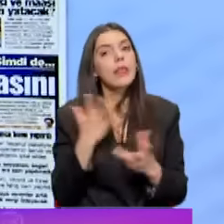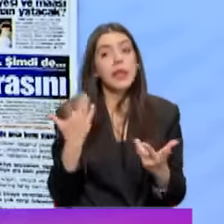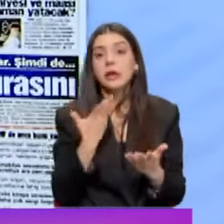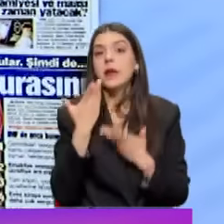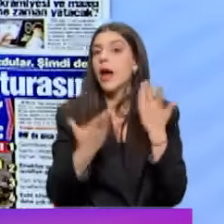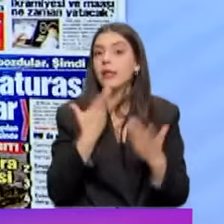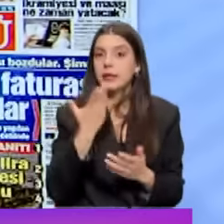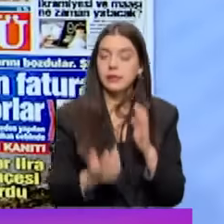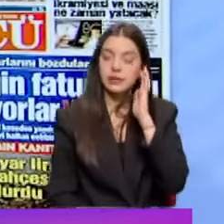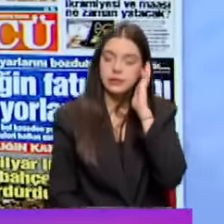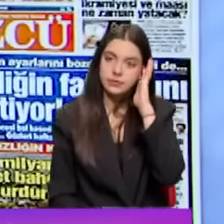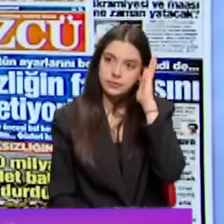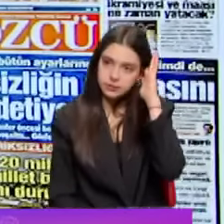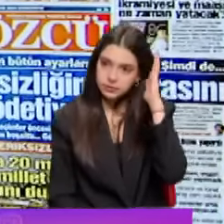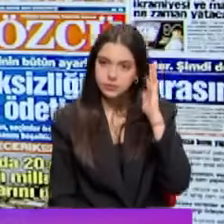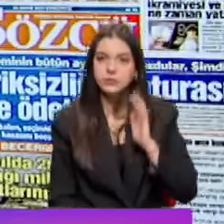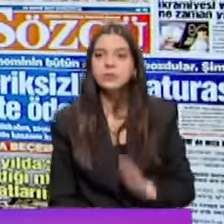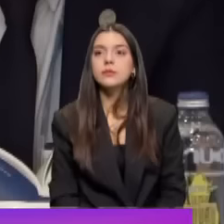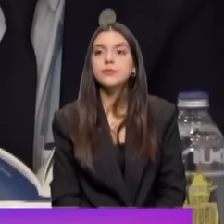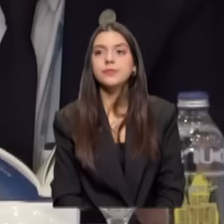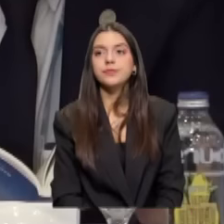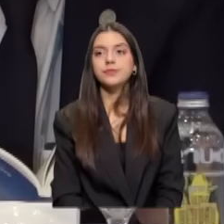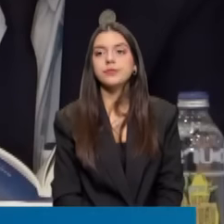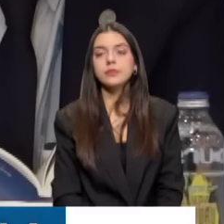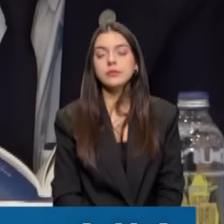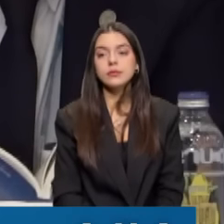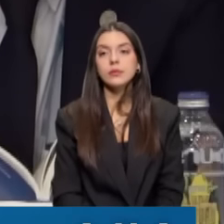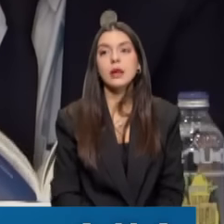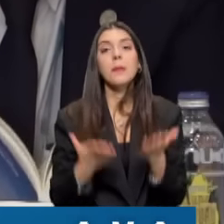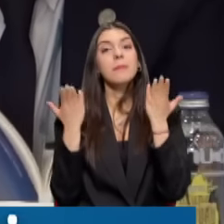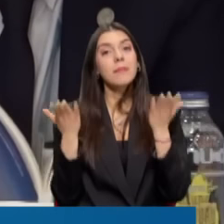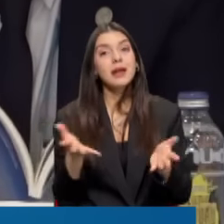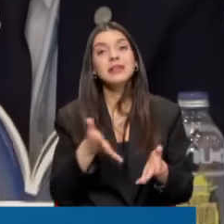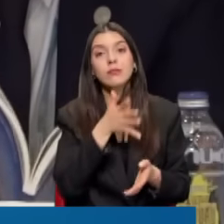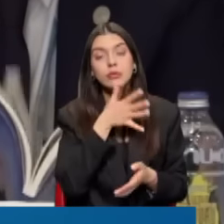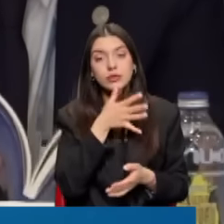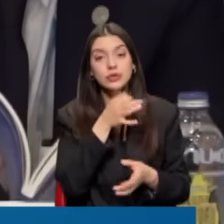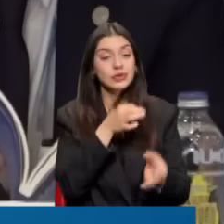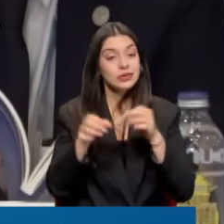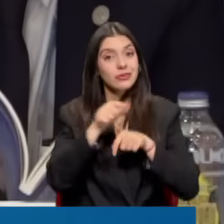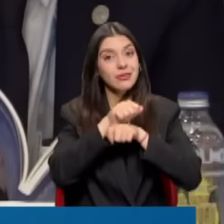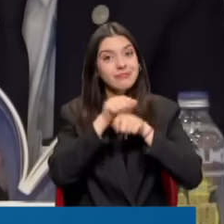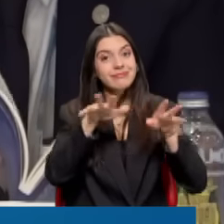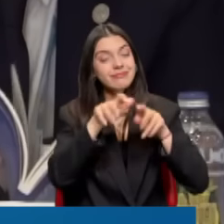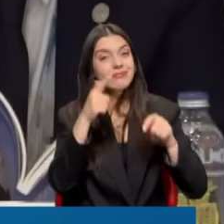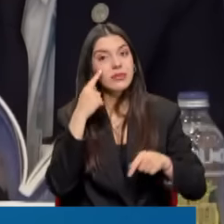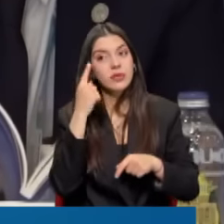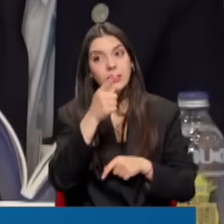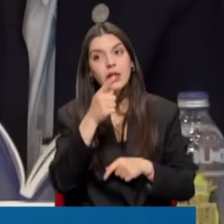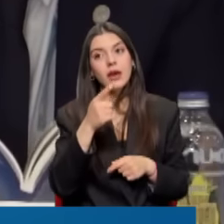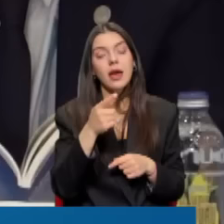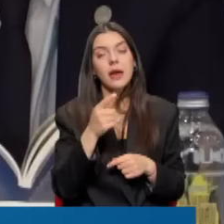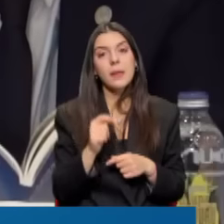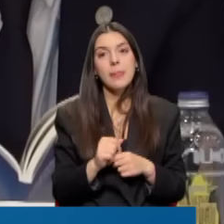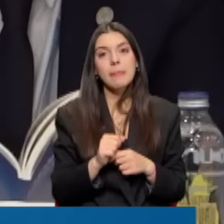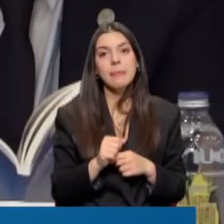nasıl Dile Geldi maalesef biliyorsunuz sosyal medyada çok ciddi derecede